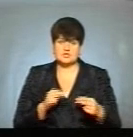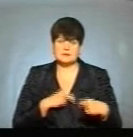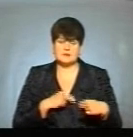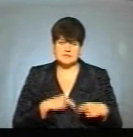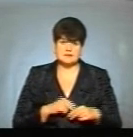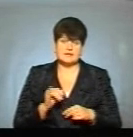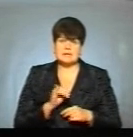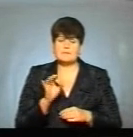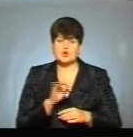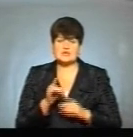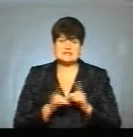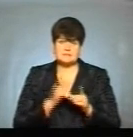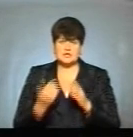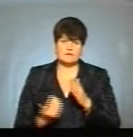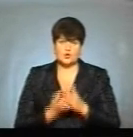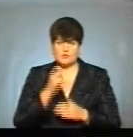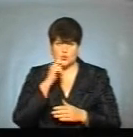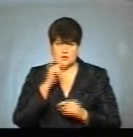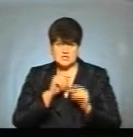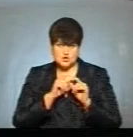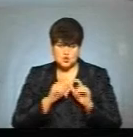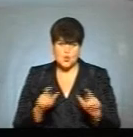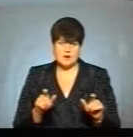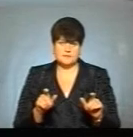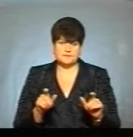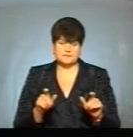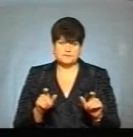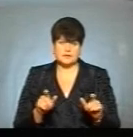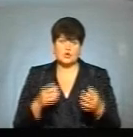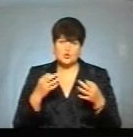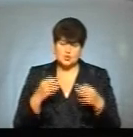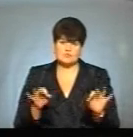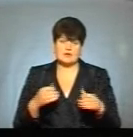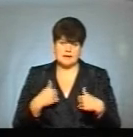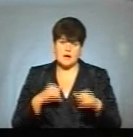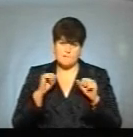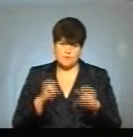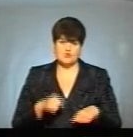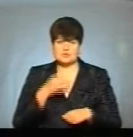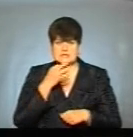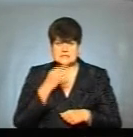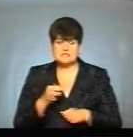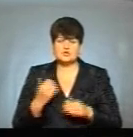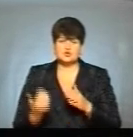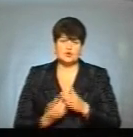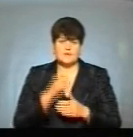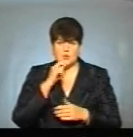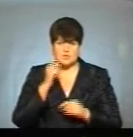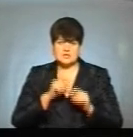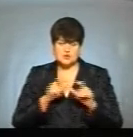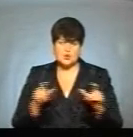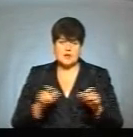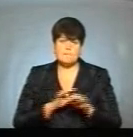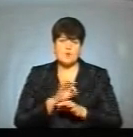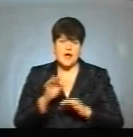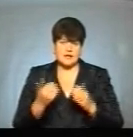а саме і про зміни в новій українській школі, дозвольте, я можу сказати і про те, що нова українська школа, проект